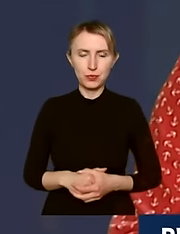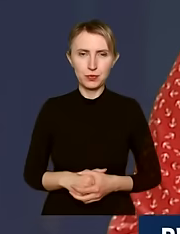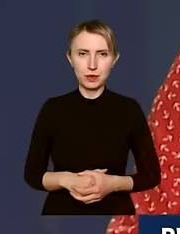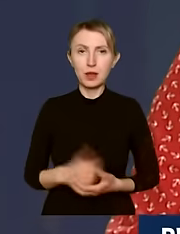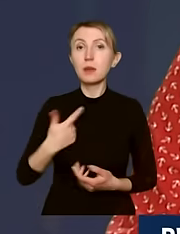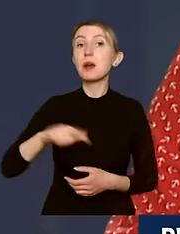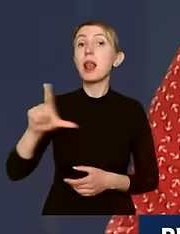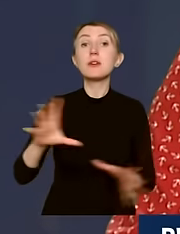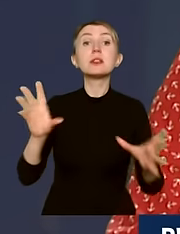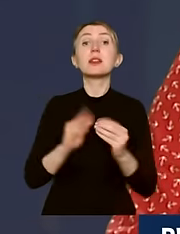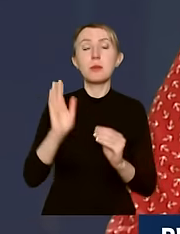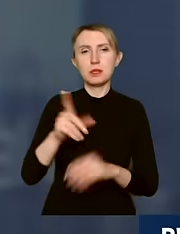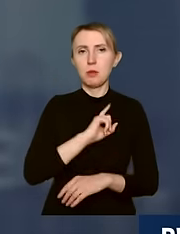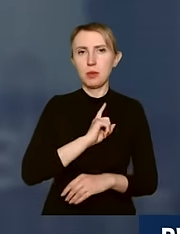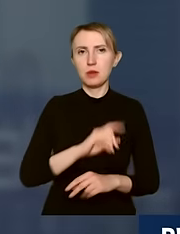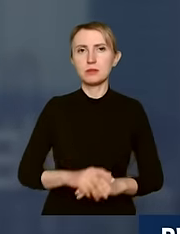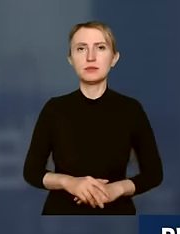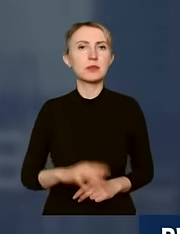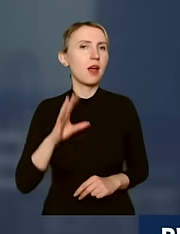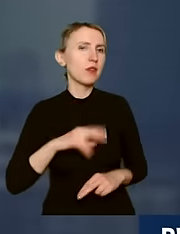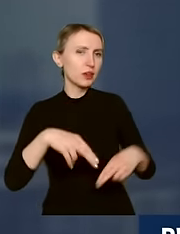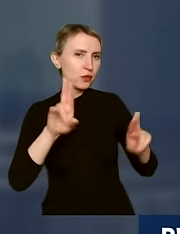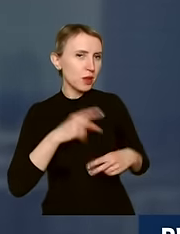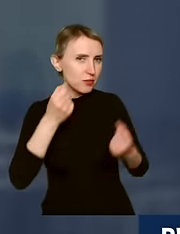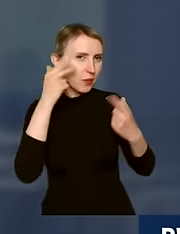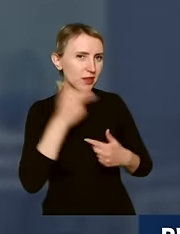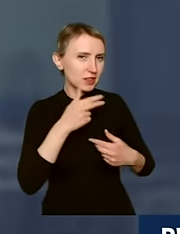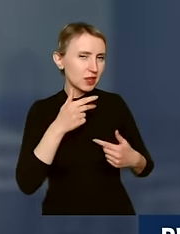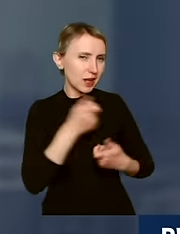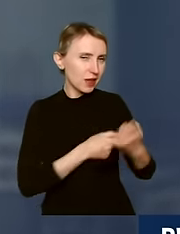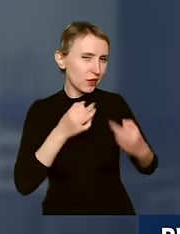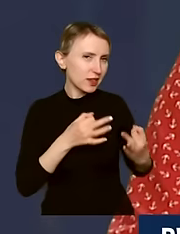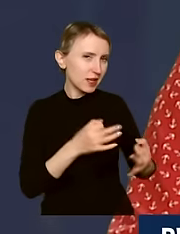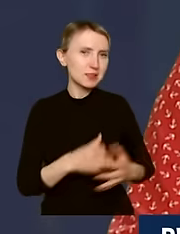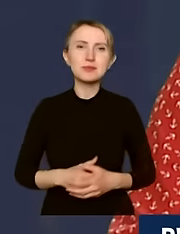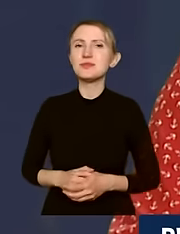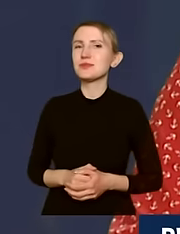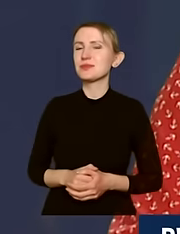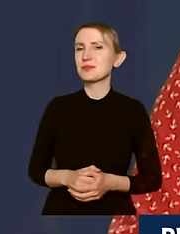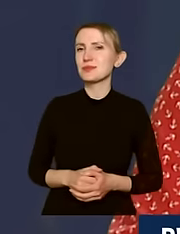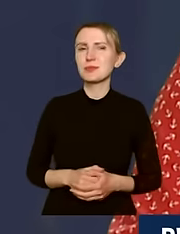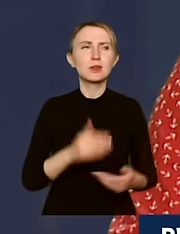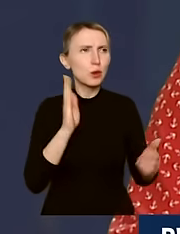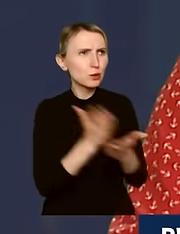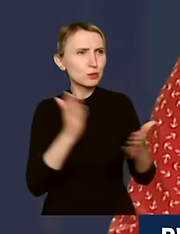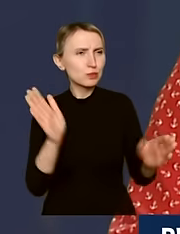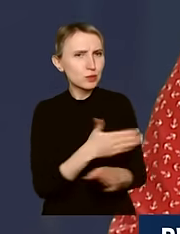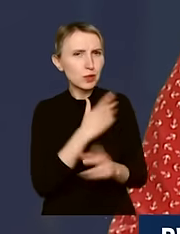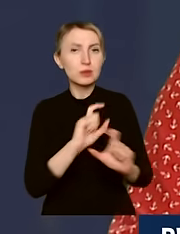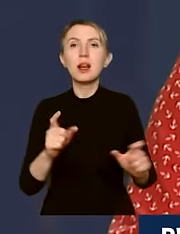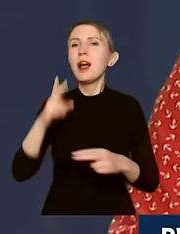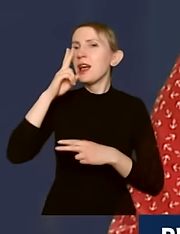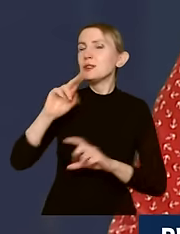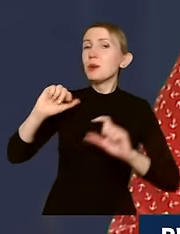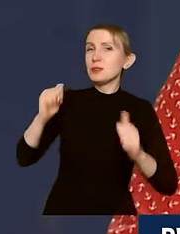jako Razem na pewno będziemy pilnować. Warto wracać do pomysłu niedziel handlowych w ogóle w tej chwili? To już minął jakiś czas. Zobaczcie Państwo, co się stało.